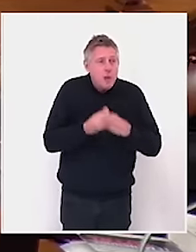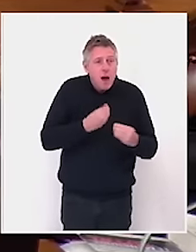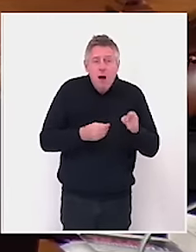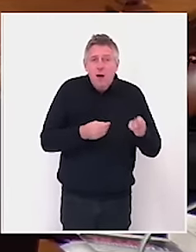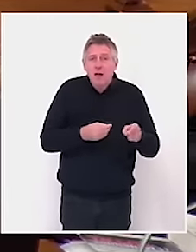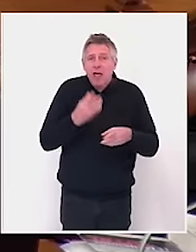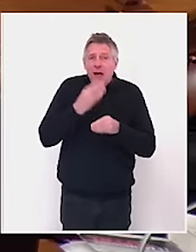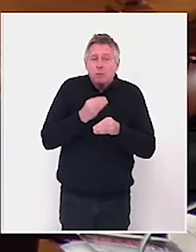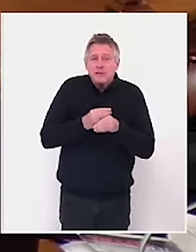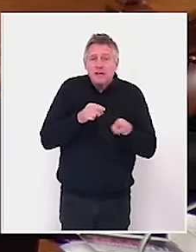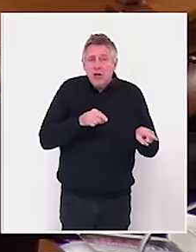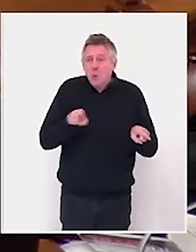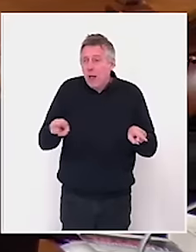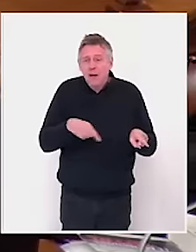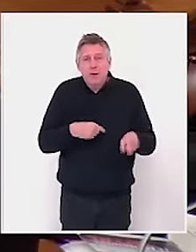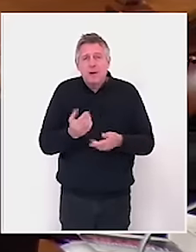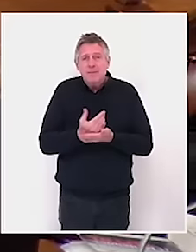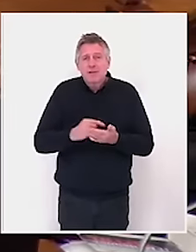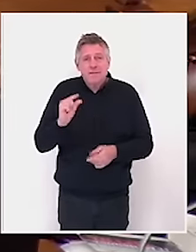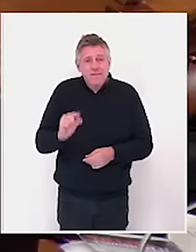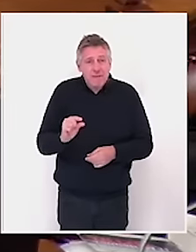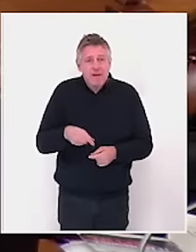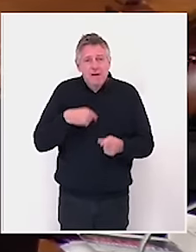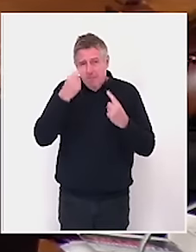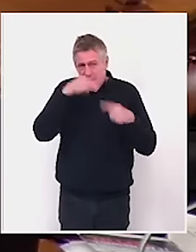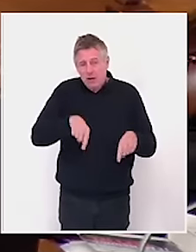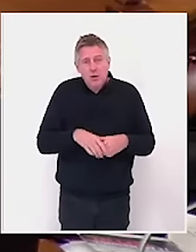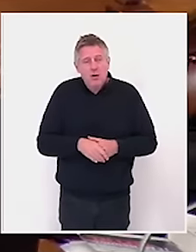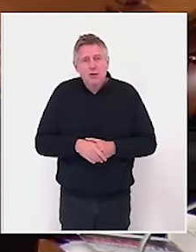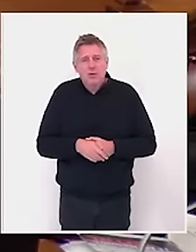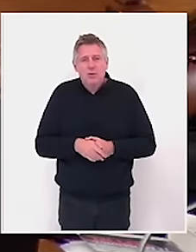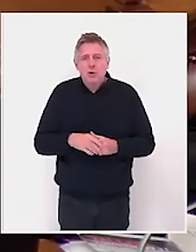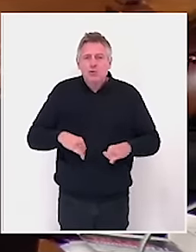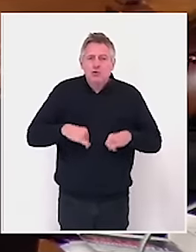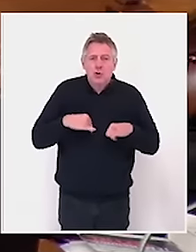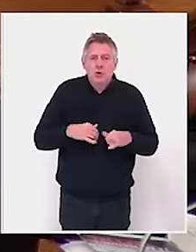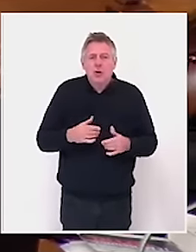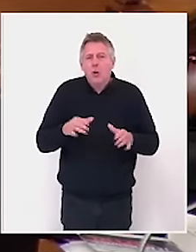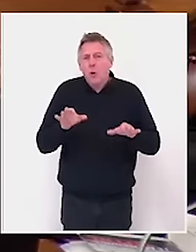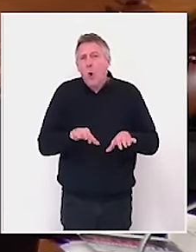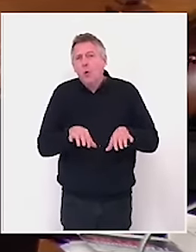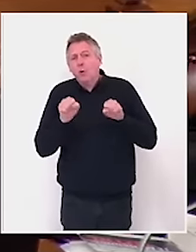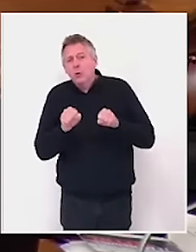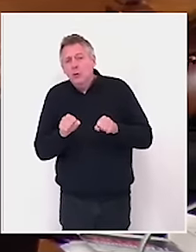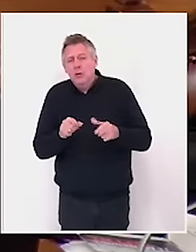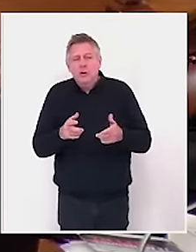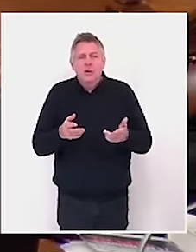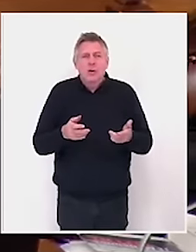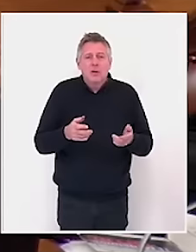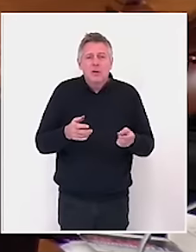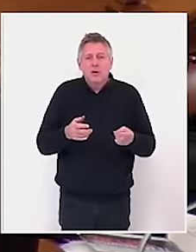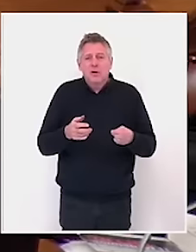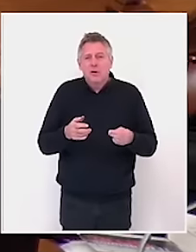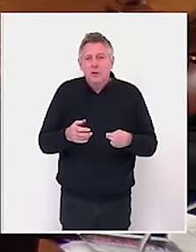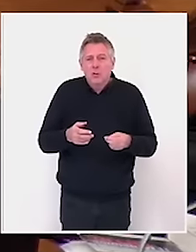ou l'apprentissage, c'est des rémunérations très faibles et nous, on est en désaccord total sur le fait que en fait, des jeunes puissent être recrutés sous cette forme-là,